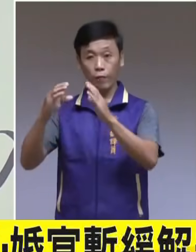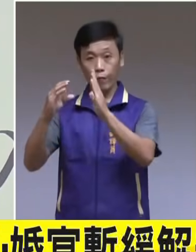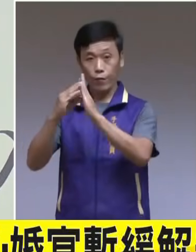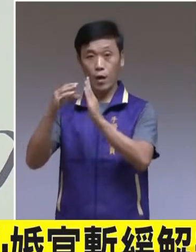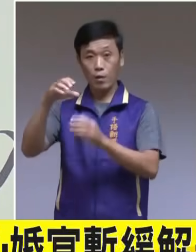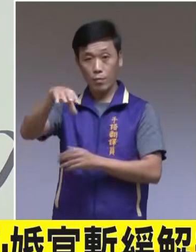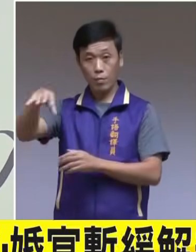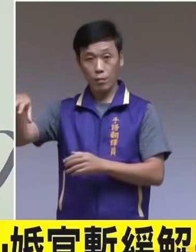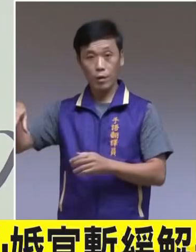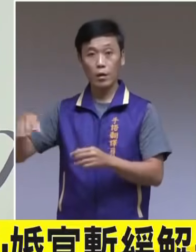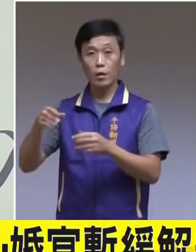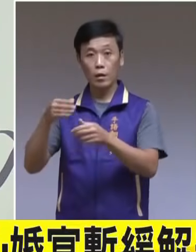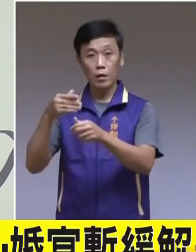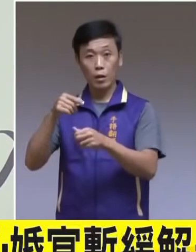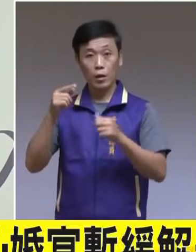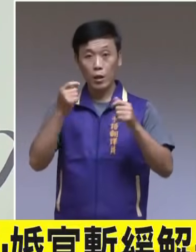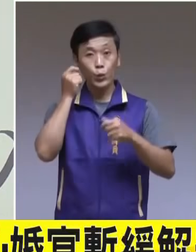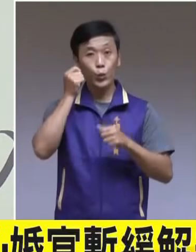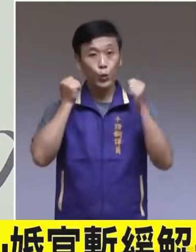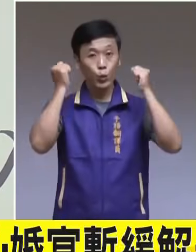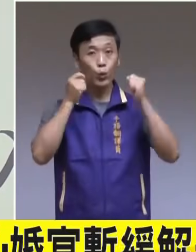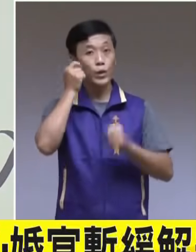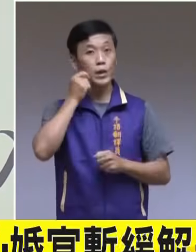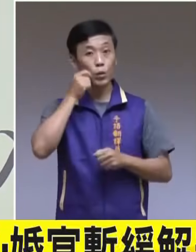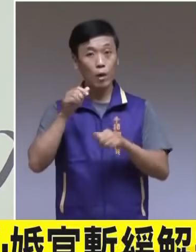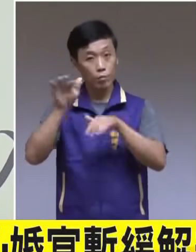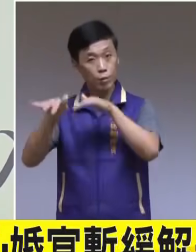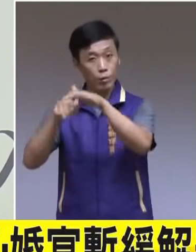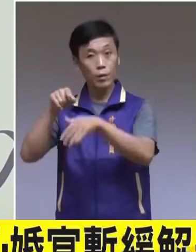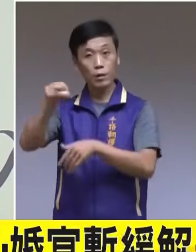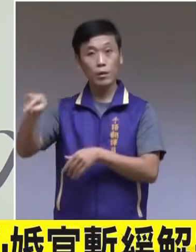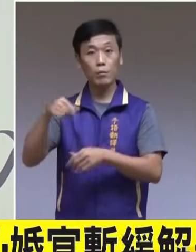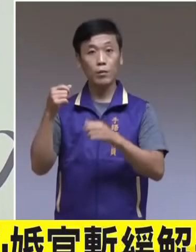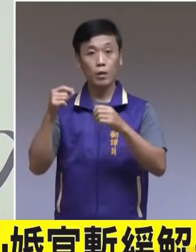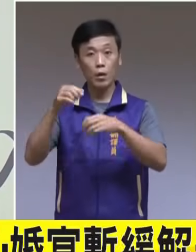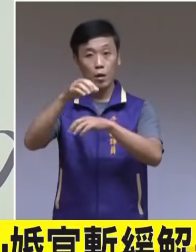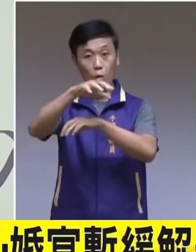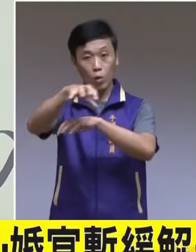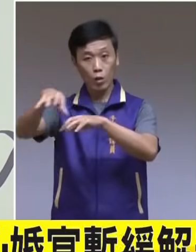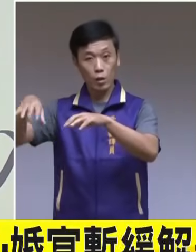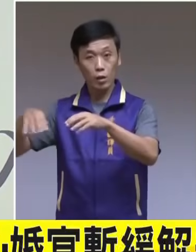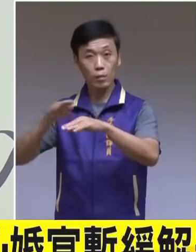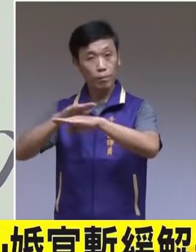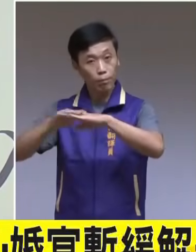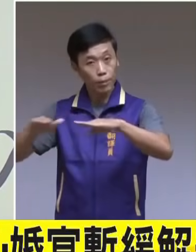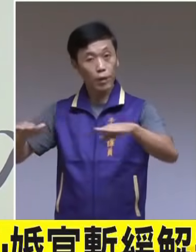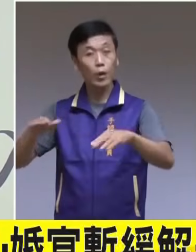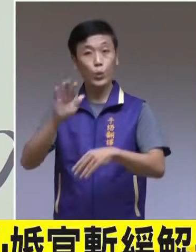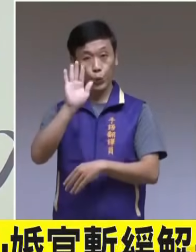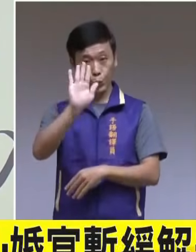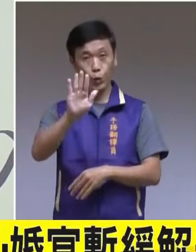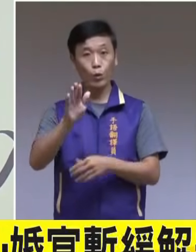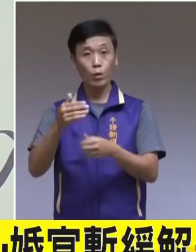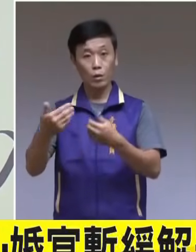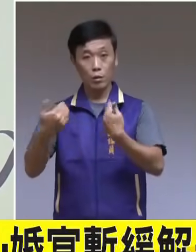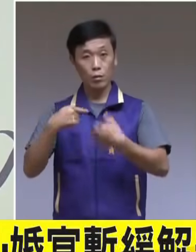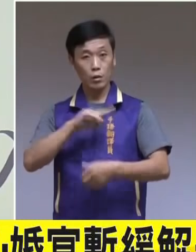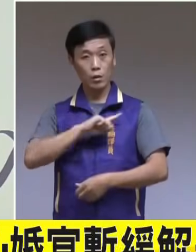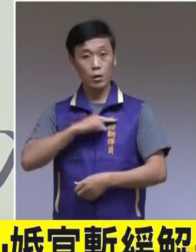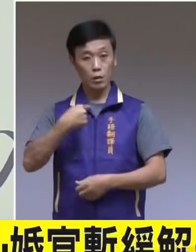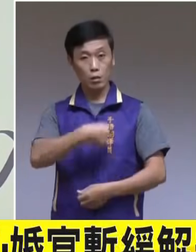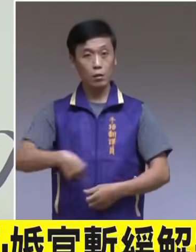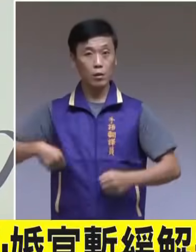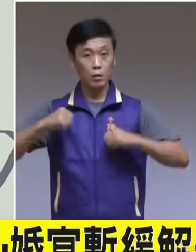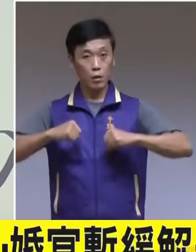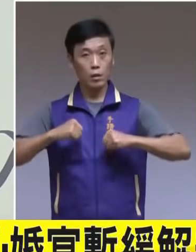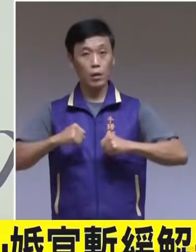这个使用者那怎么样能够在一个安全的一个环境之下能够来顺利的健身那